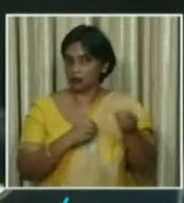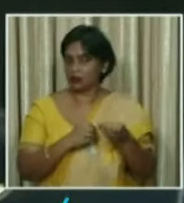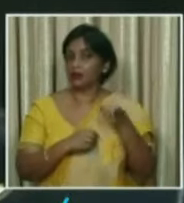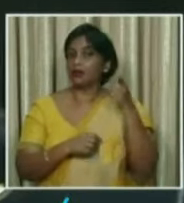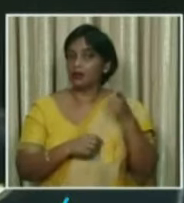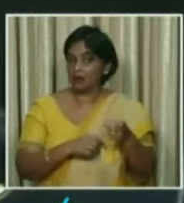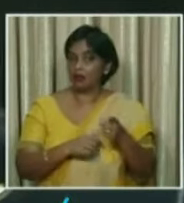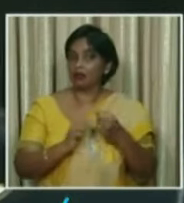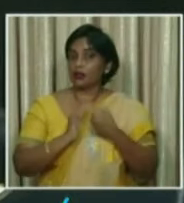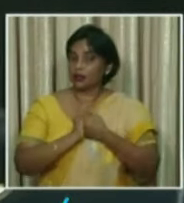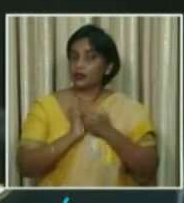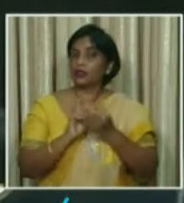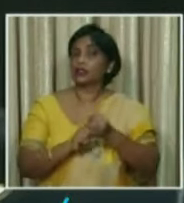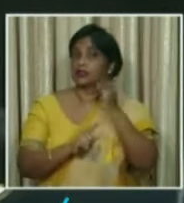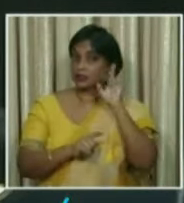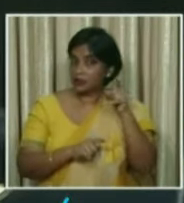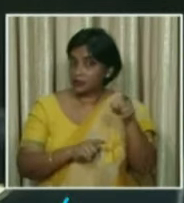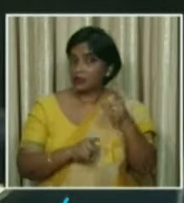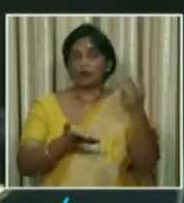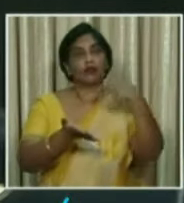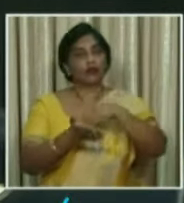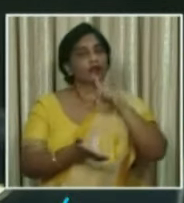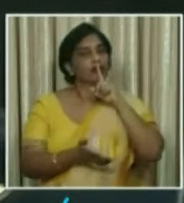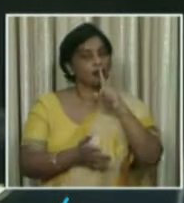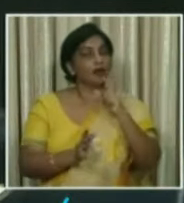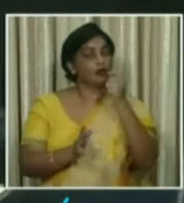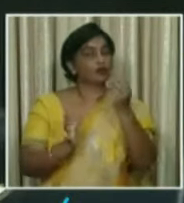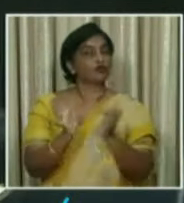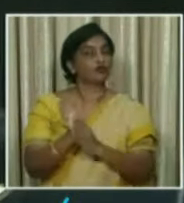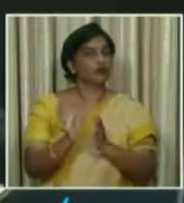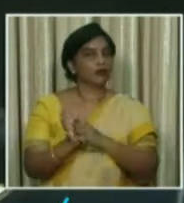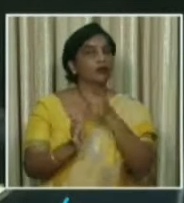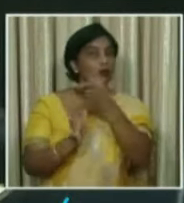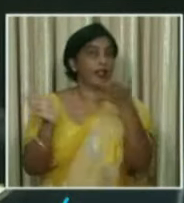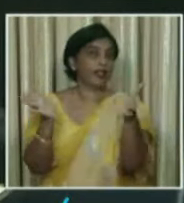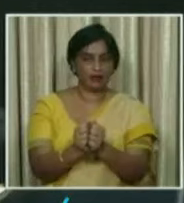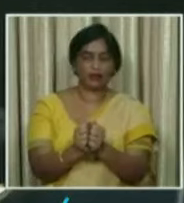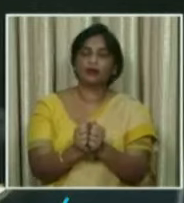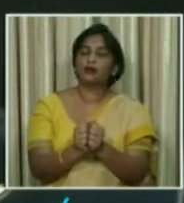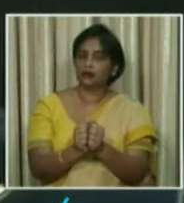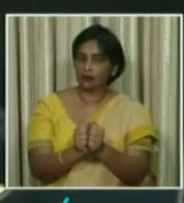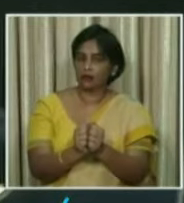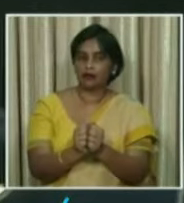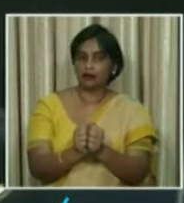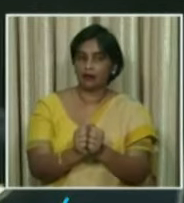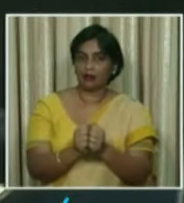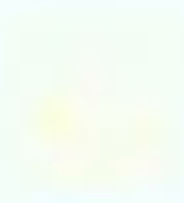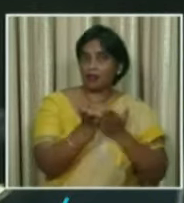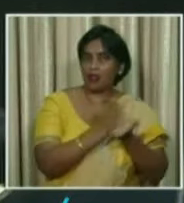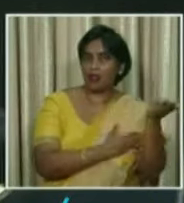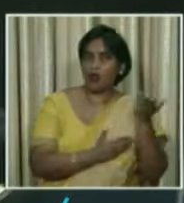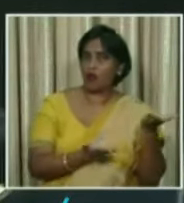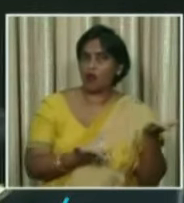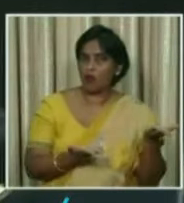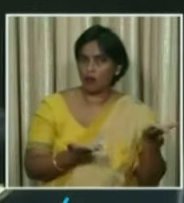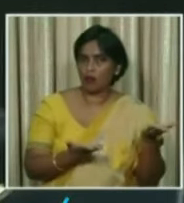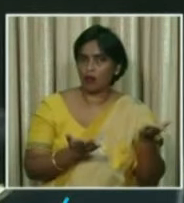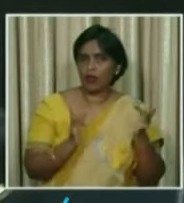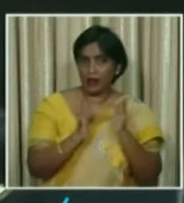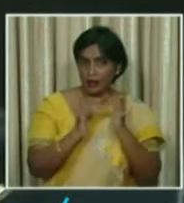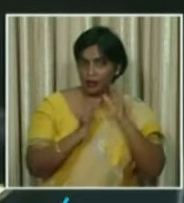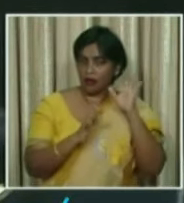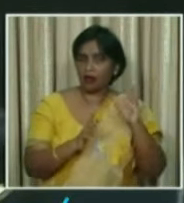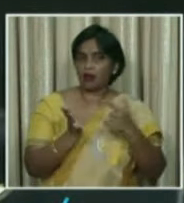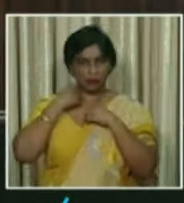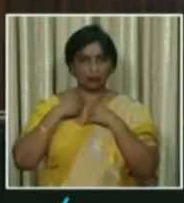මෙතන ගරු ජනාධිපතිතුමා තමයි නැගිටලා කිව්වේ මුදල් කාර්ක සභාවට එකතු වෙලා මේක කරන්න කියලා. බේර ගන්න හදන්නේ කාවද? ඔන්ලයින් තියනවා නම් ඇයි